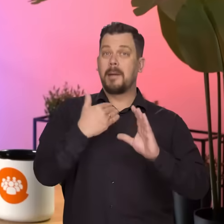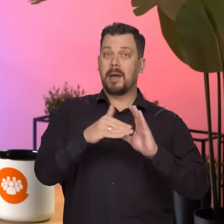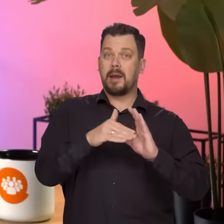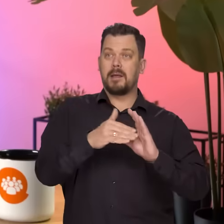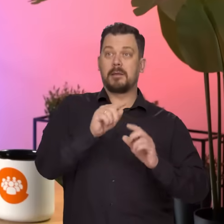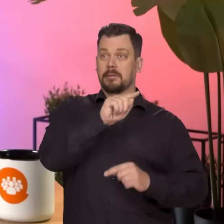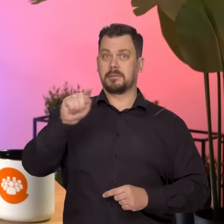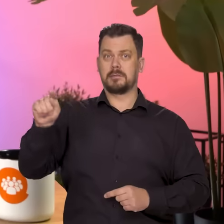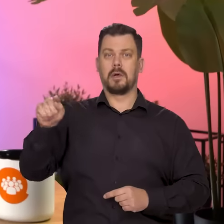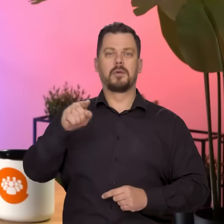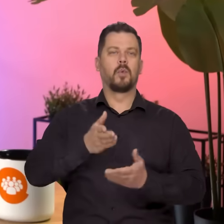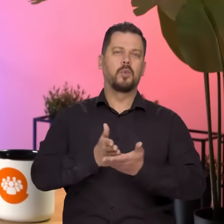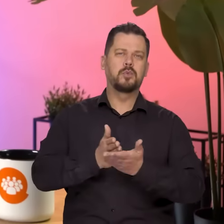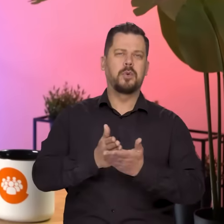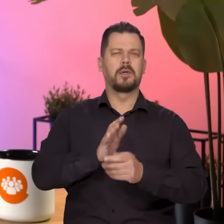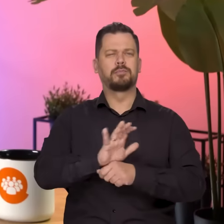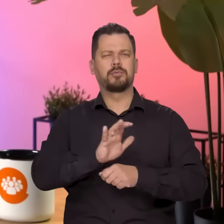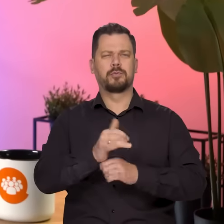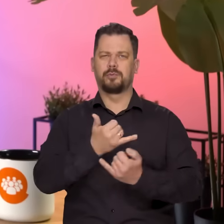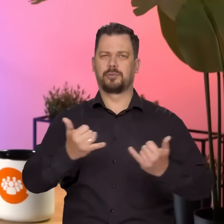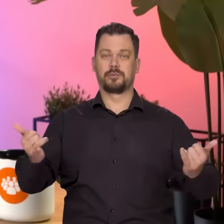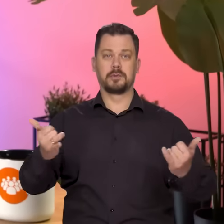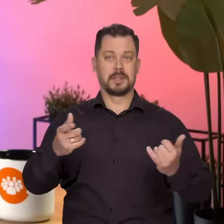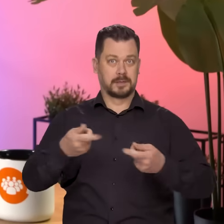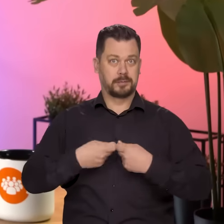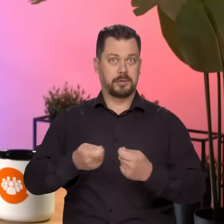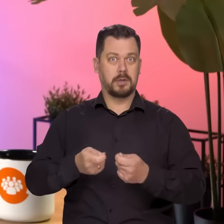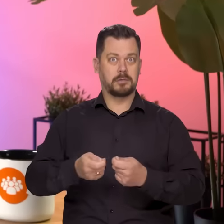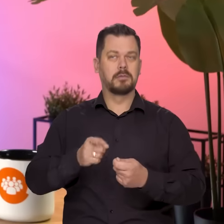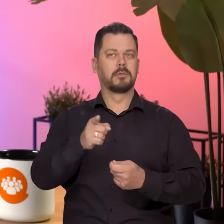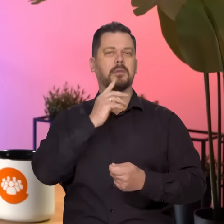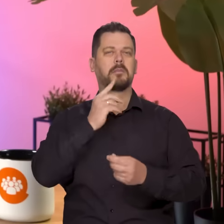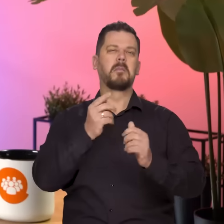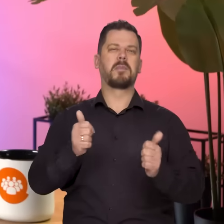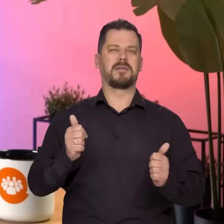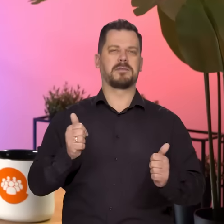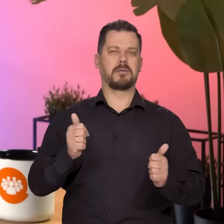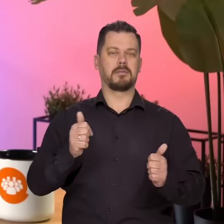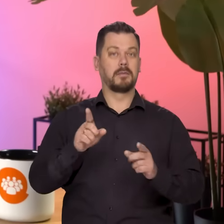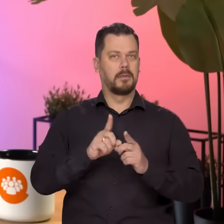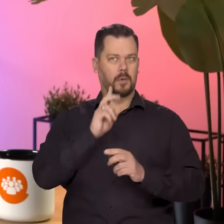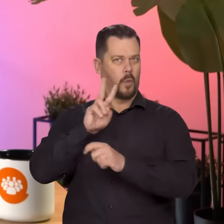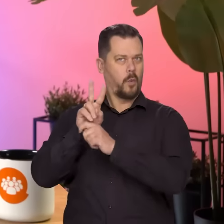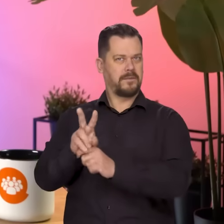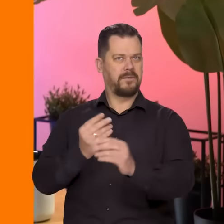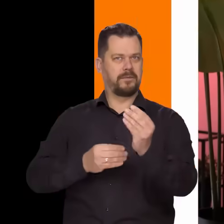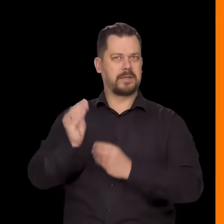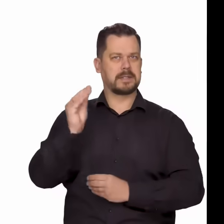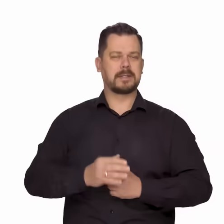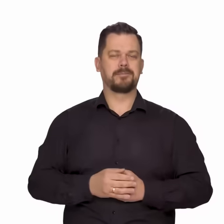w firmowej domenie usługi i produkty, które oferujesz, będą postrzegane jako bardziej profesjonalne i godne